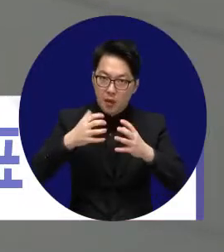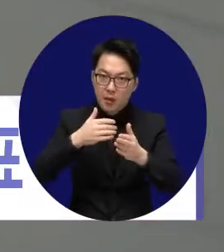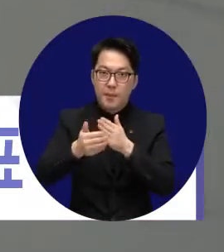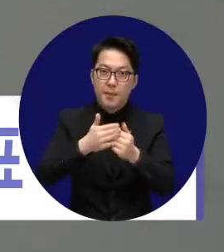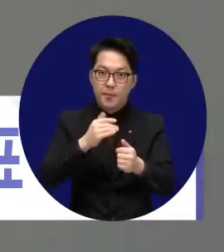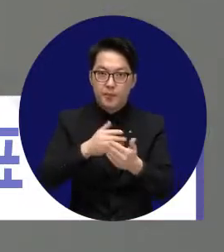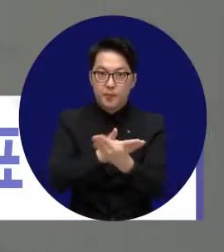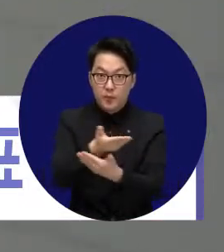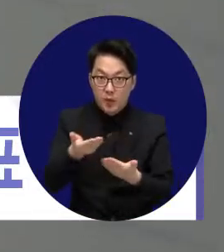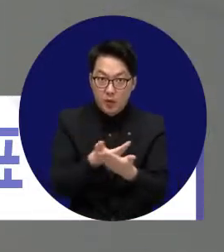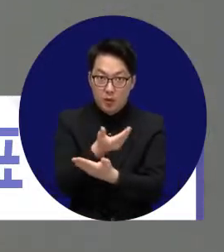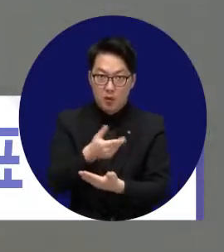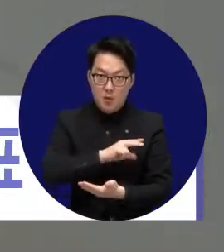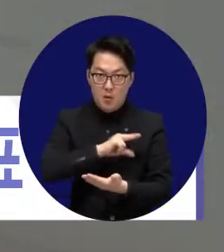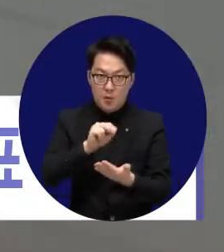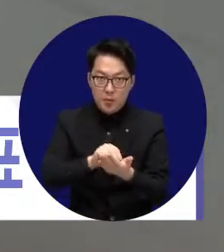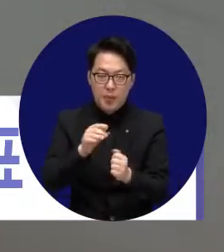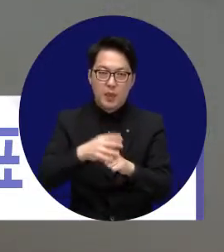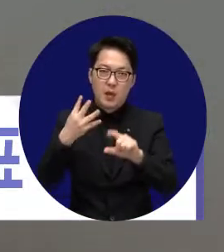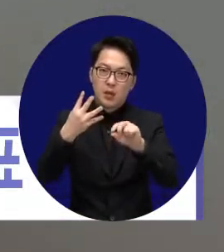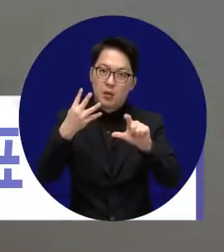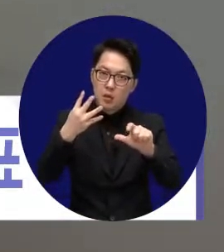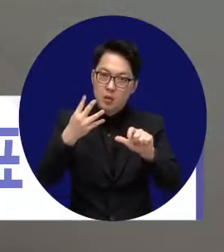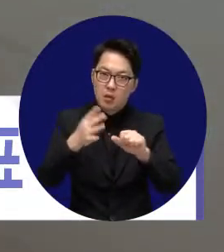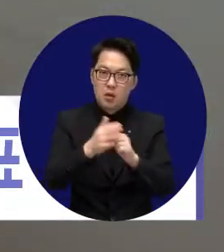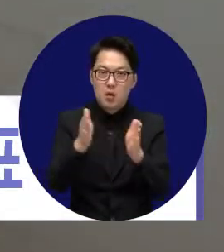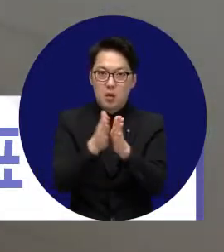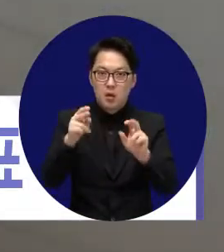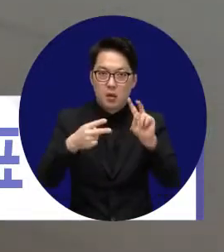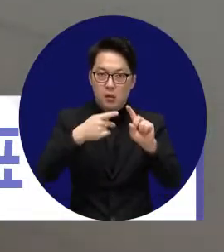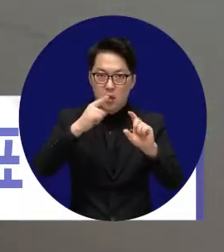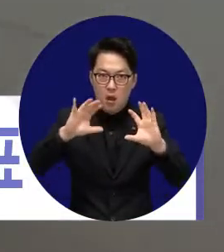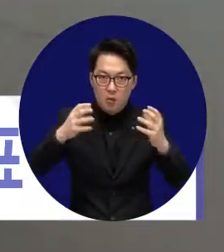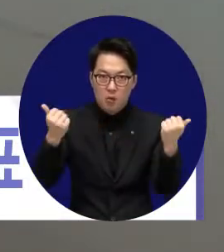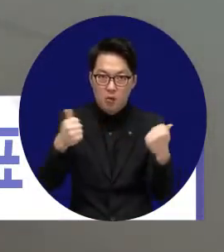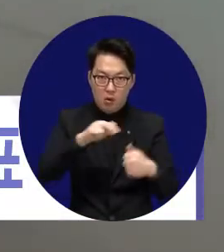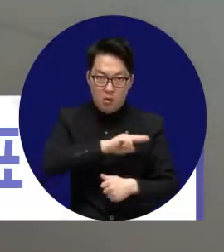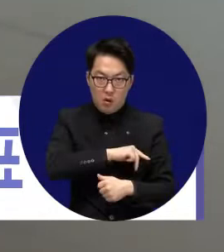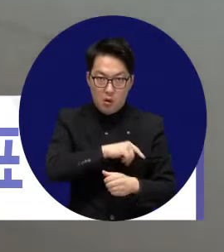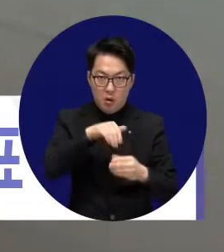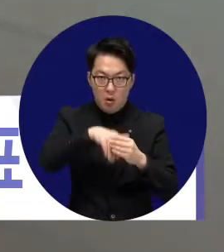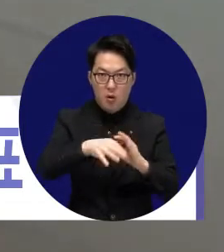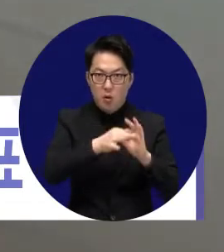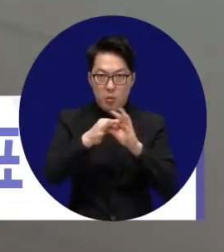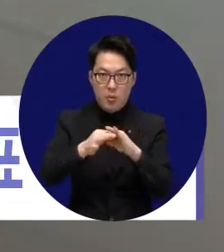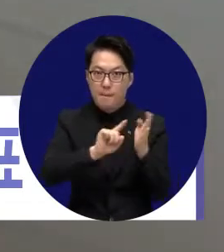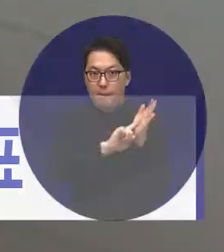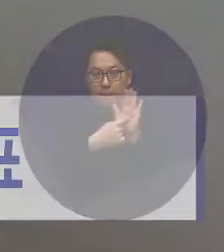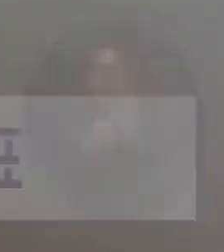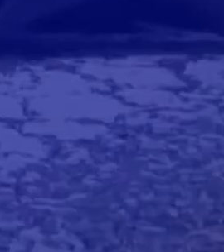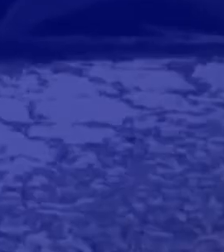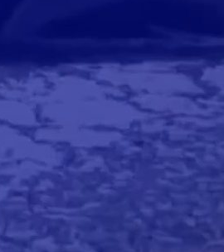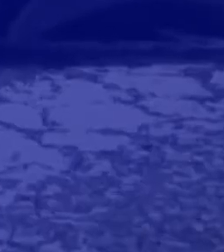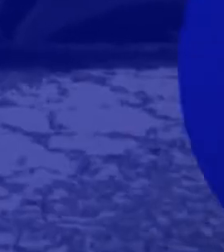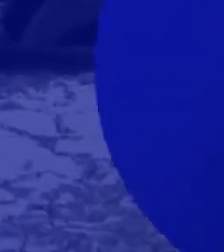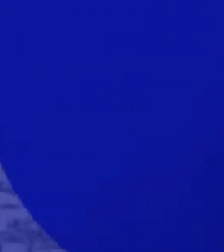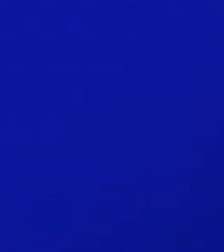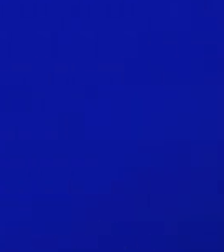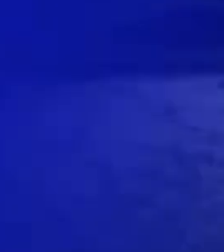공유 세션에서 지난 4월 15일 실시한 제21대 국회의원 선거와 관련된 내용을 발표했습니다.